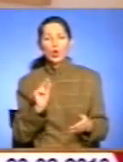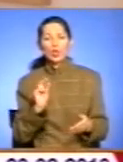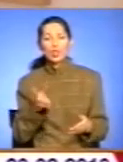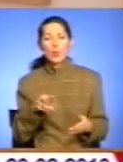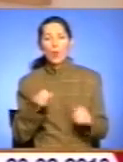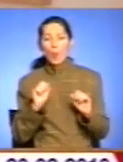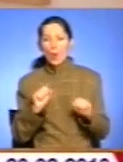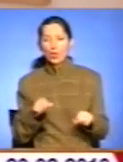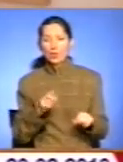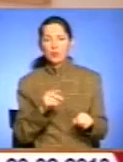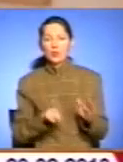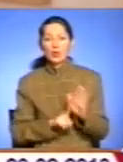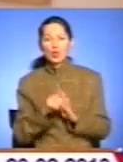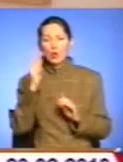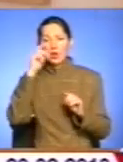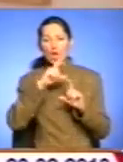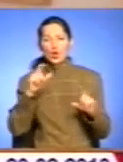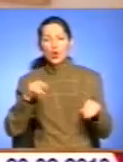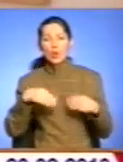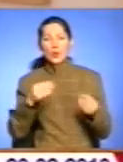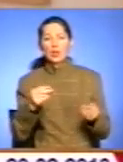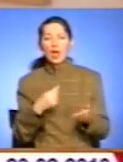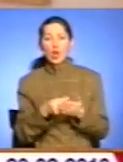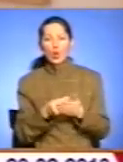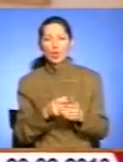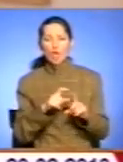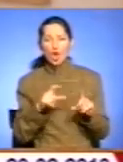початкової школи передали кошти, то школа зібрала